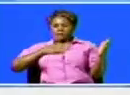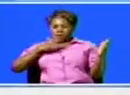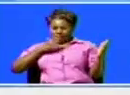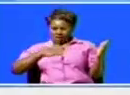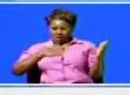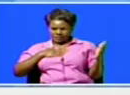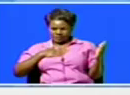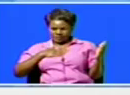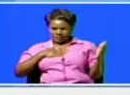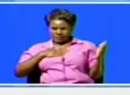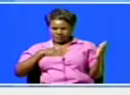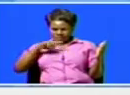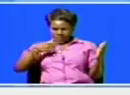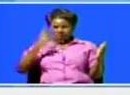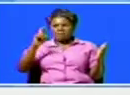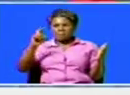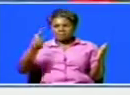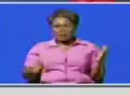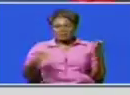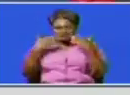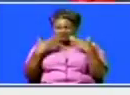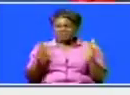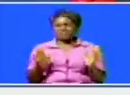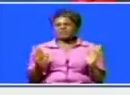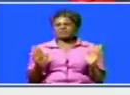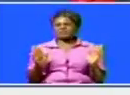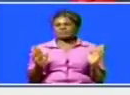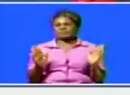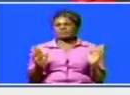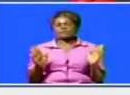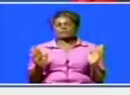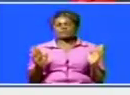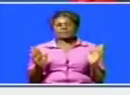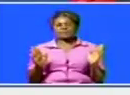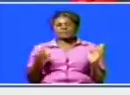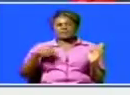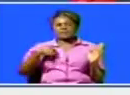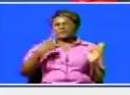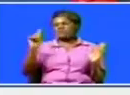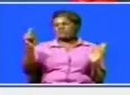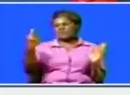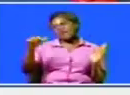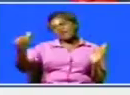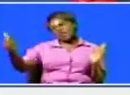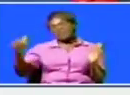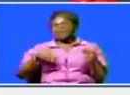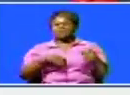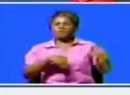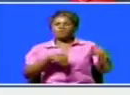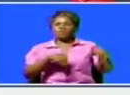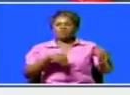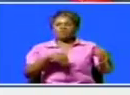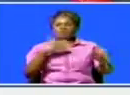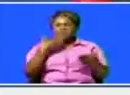Mm-hmm. Ambazo ni lazima ni zikamilishe. Yeah. So yangu kwanza, hizo zingine zinafuata baadaye.